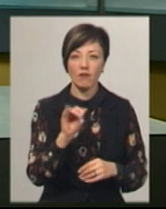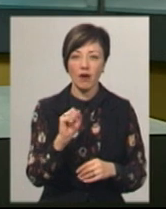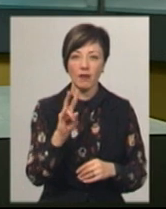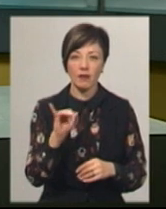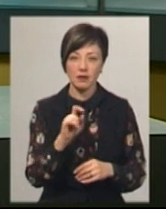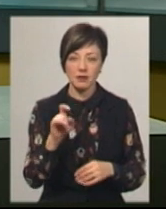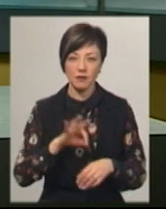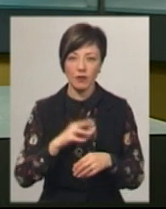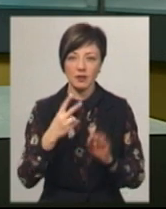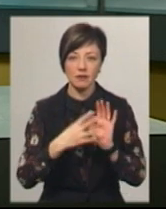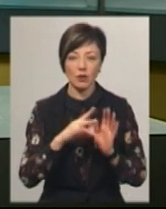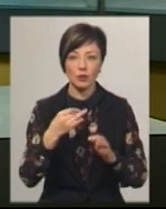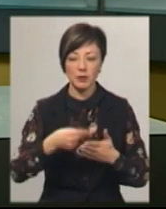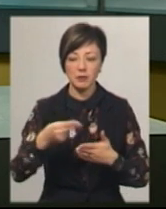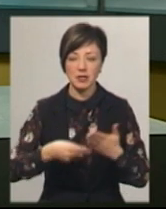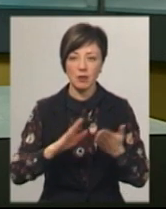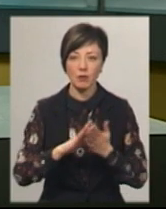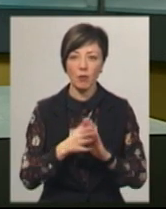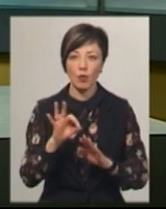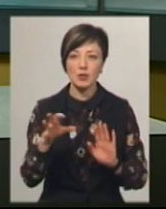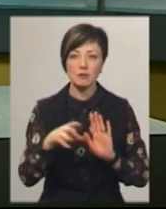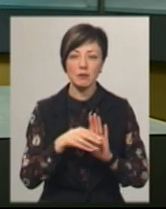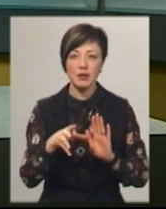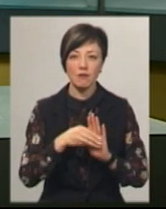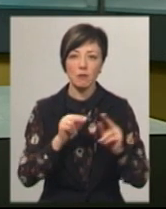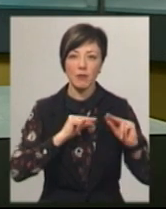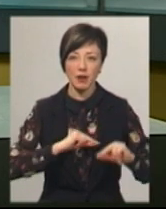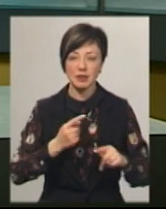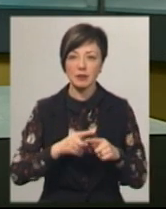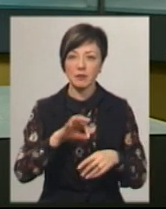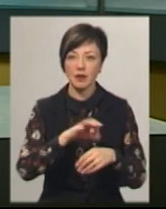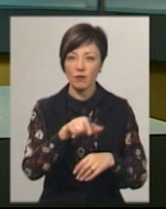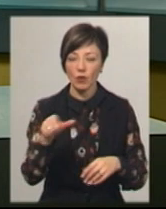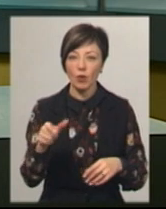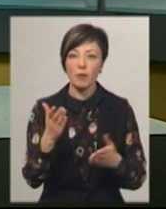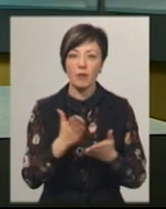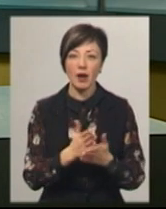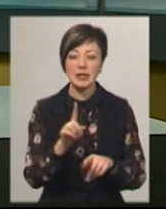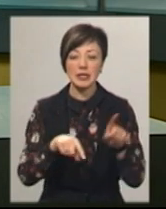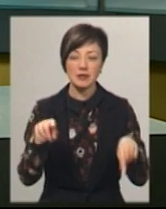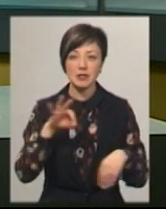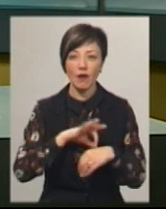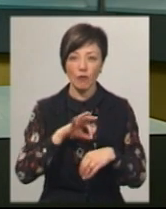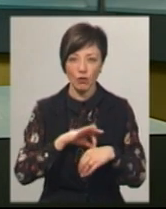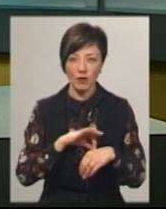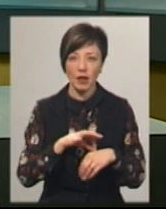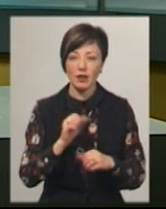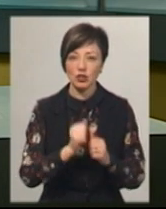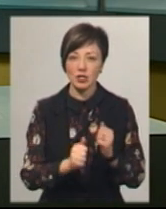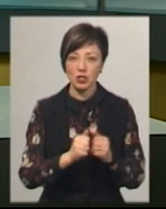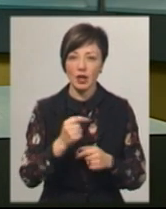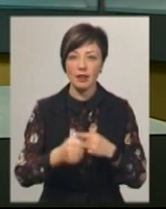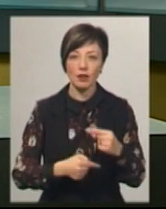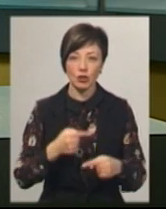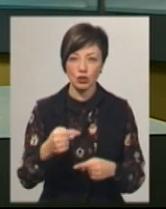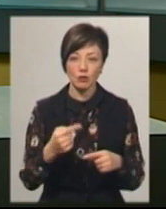відзначають 29 лютого, підписали меморандум про співпрацю. Орфанні пацієнти – це люди, які мають рідкісні захворювання, найчастіше